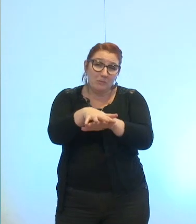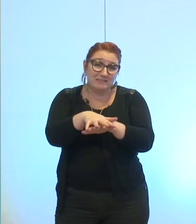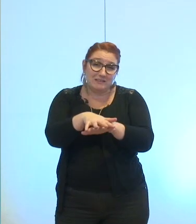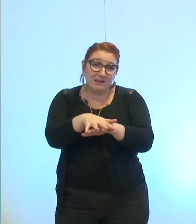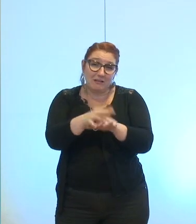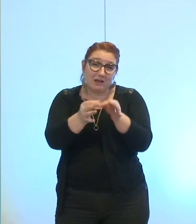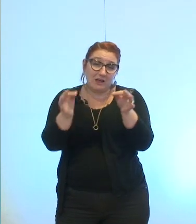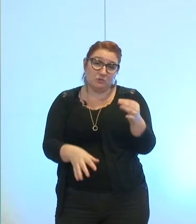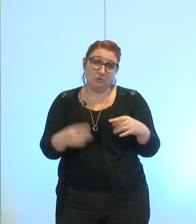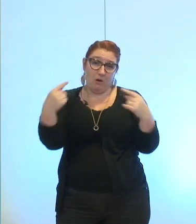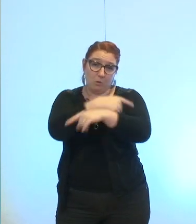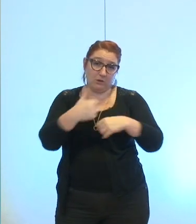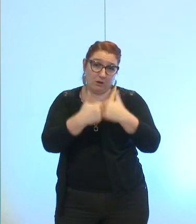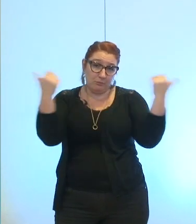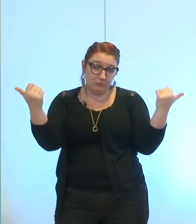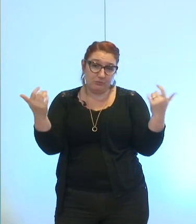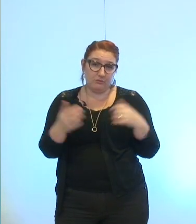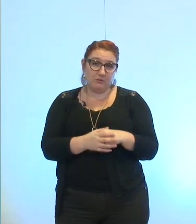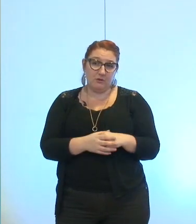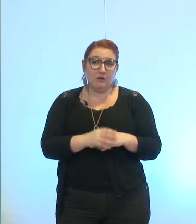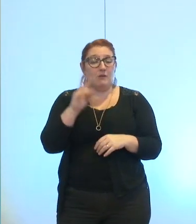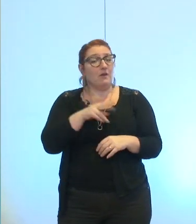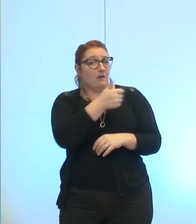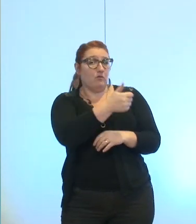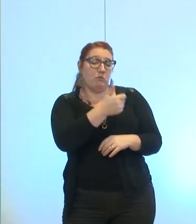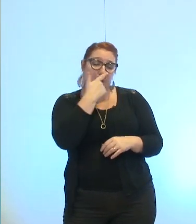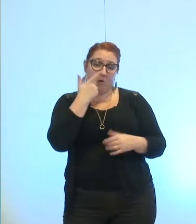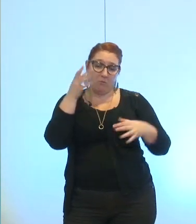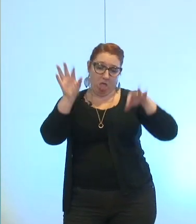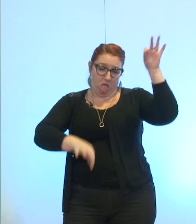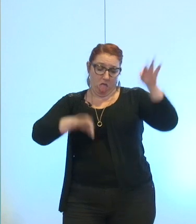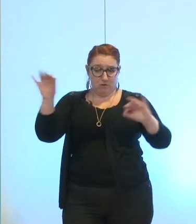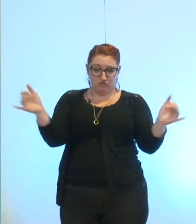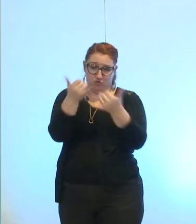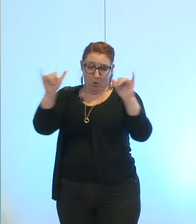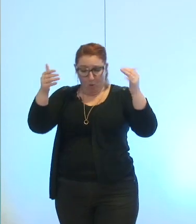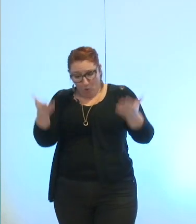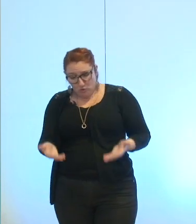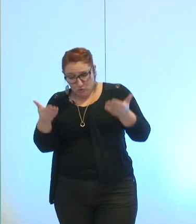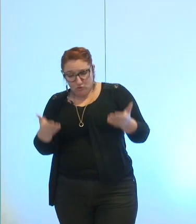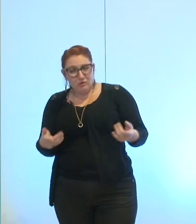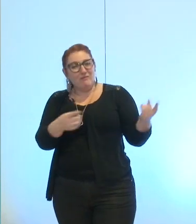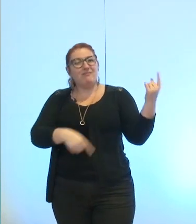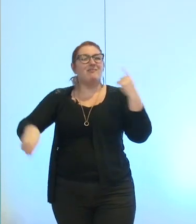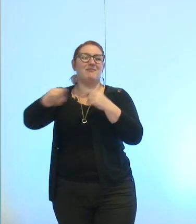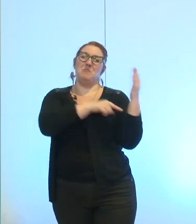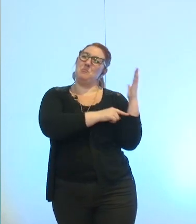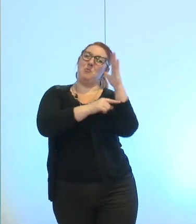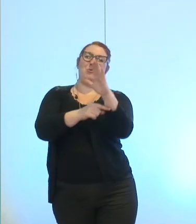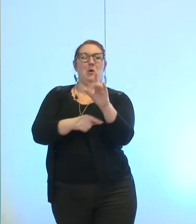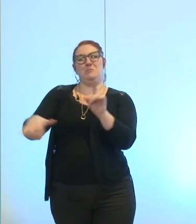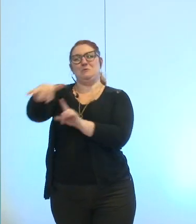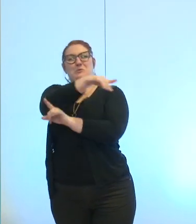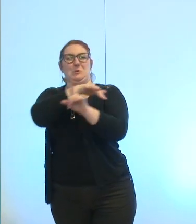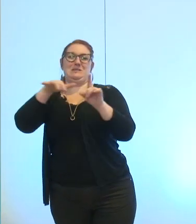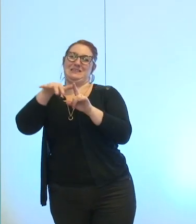le savoir c'est un petit jeu d'apprentis sorcier auquel vous vous livrez aujourd'hui que de laisser croire que par des mesures sociales